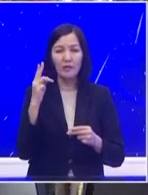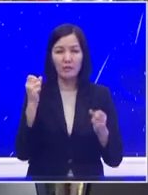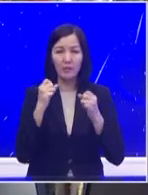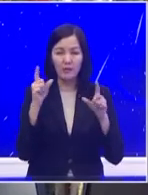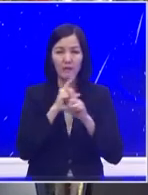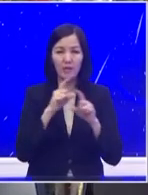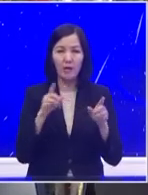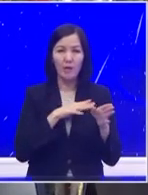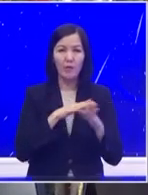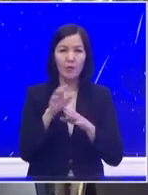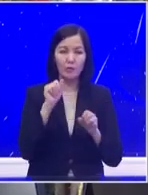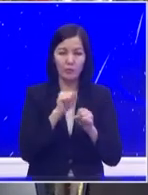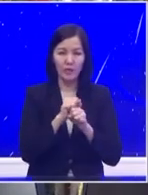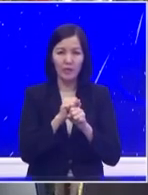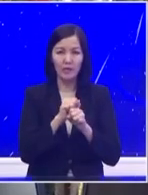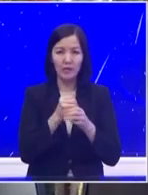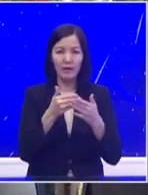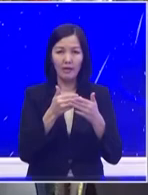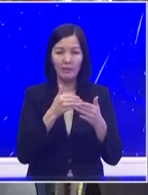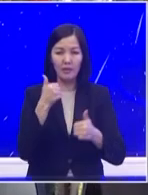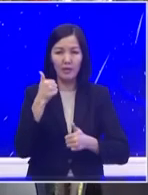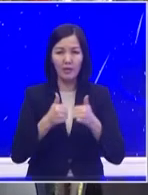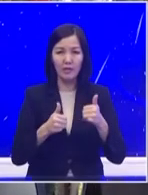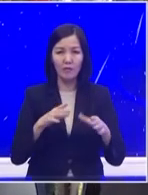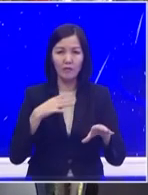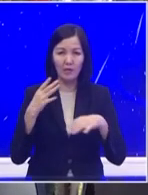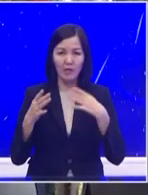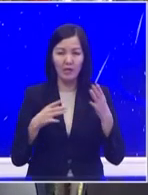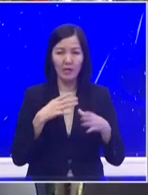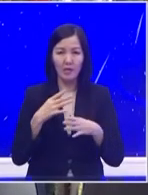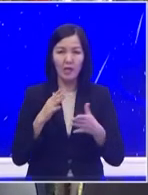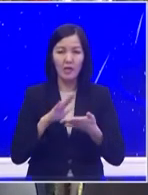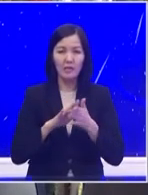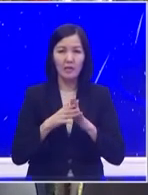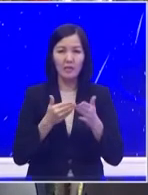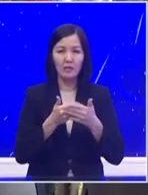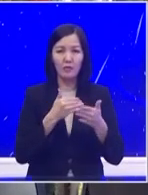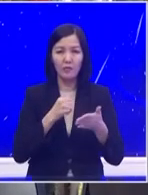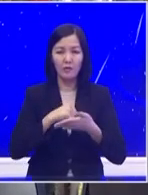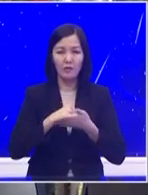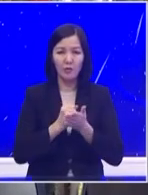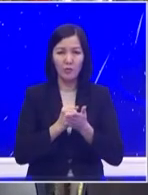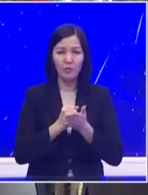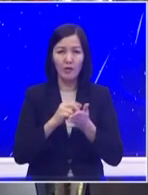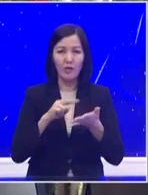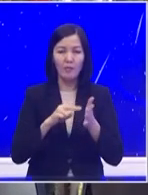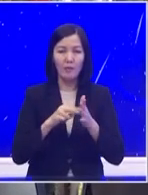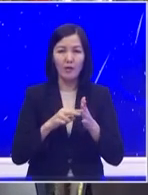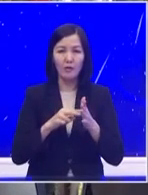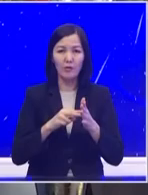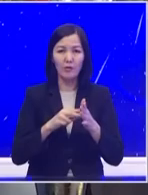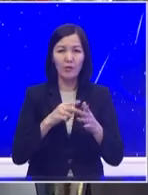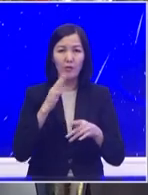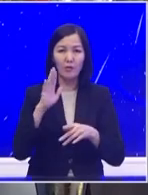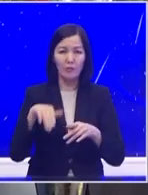Их работу полностью приостановили. Отменены тренировки всех спортивных секций. Согласно ранее утвержденному плану, соревнования перенесены на неопределенный